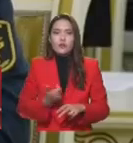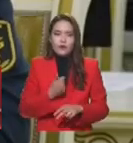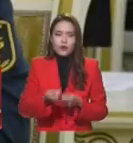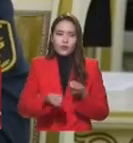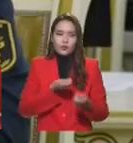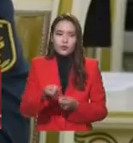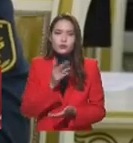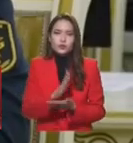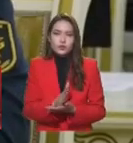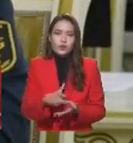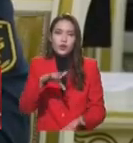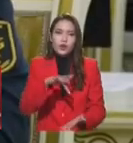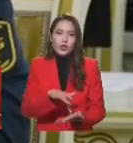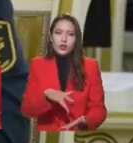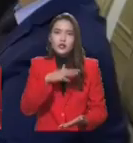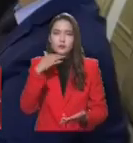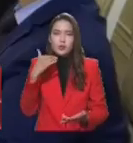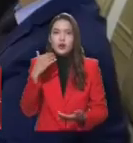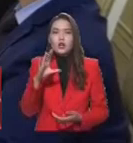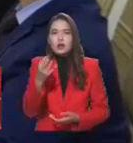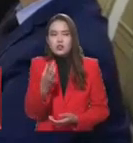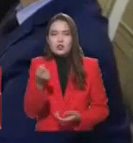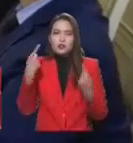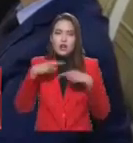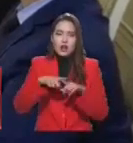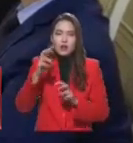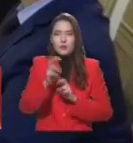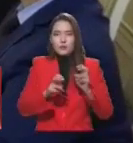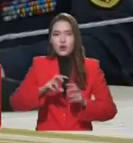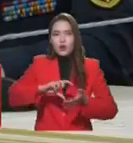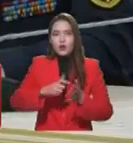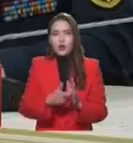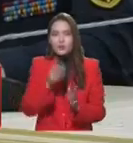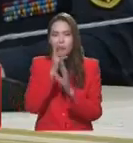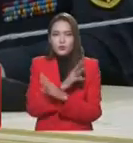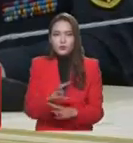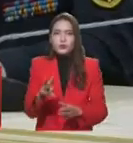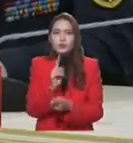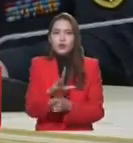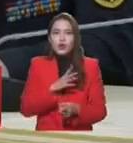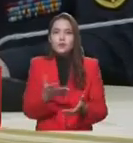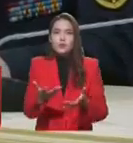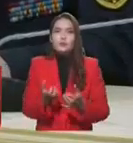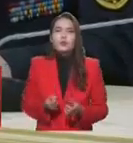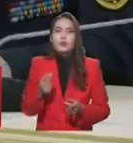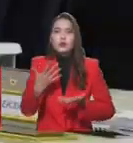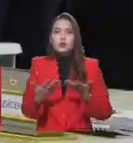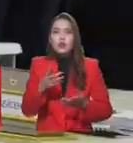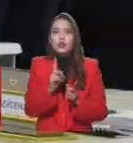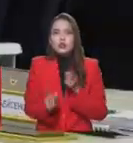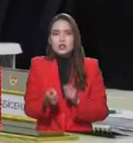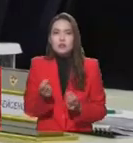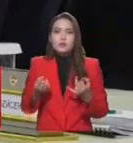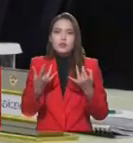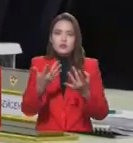будет играть Фонд развития оборонно-промышленного комплекса. Но финансирование из него должны получить только действительно востребованные в